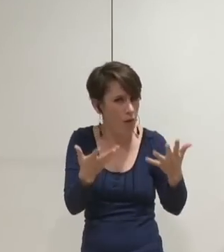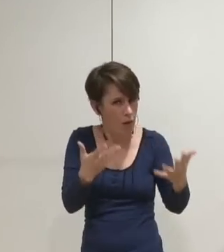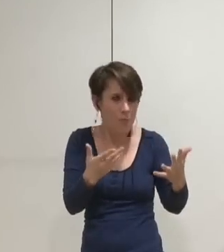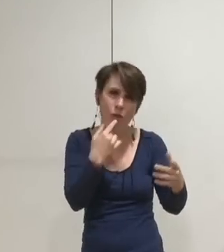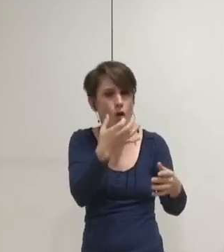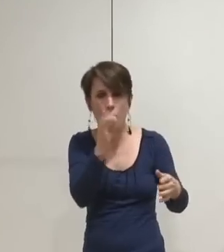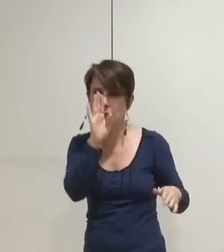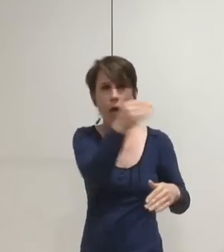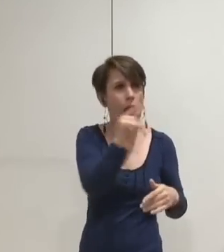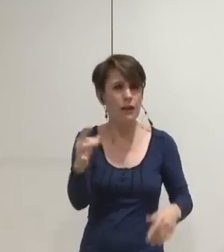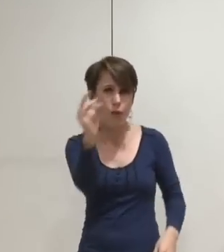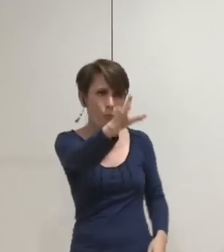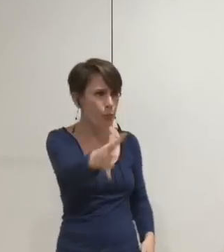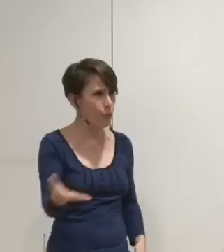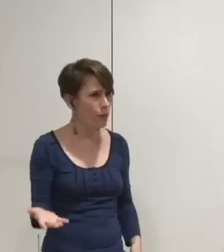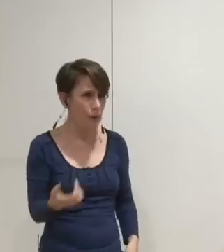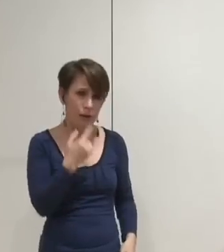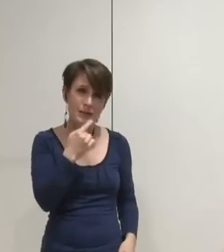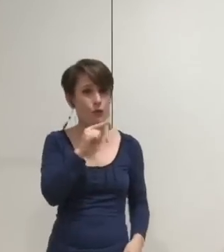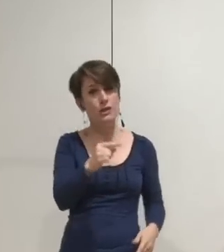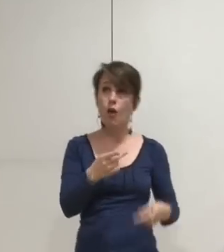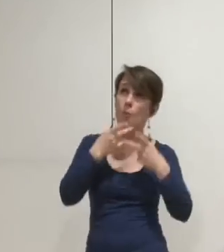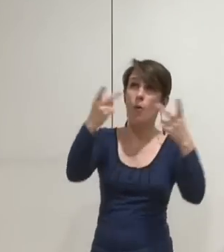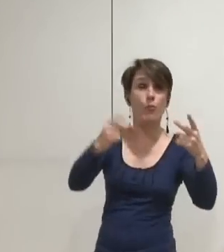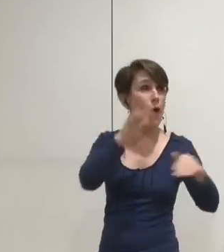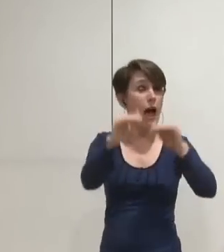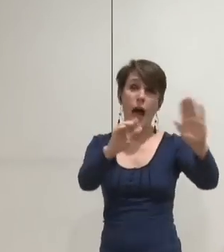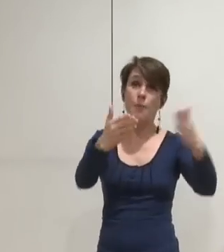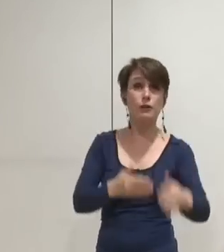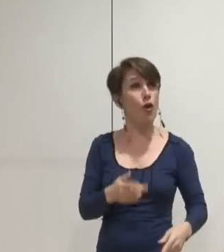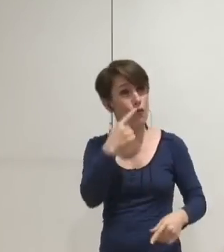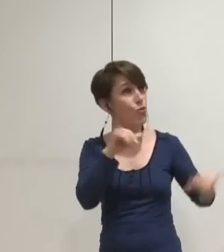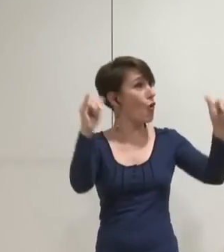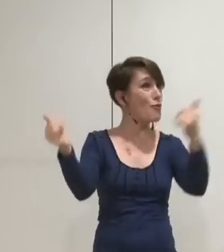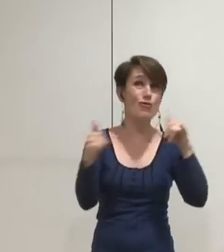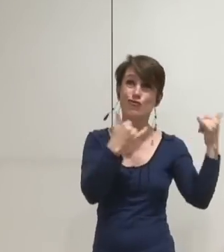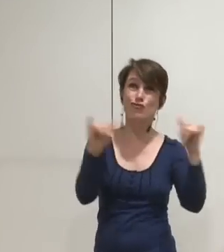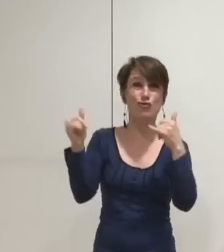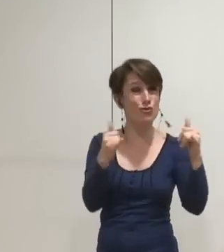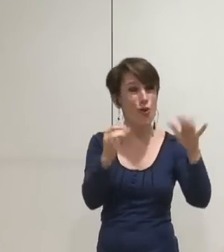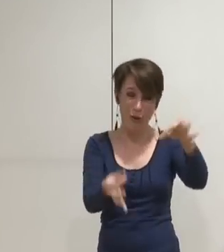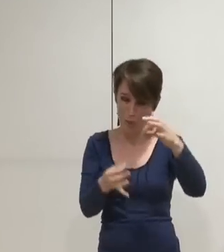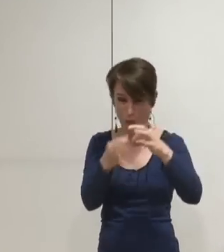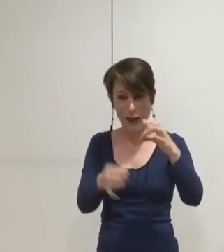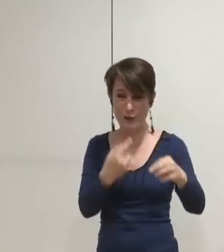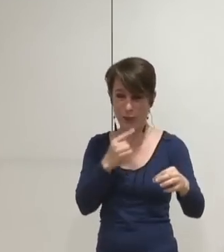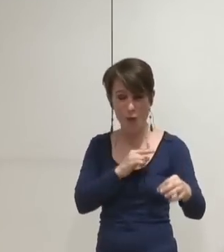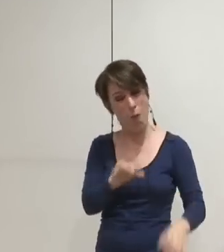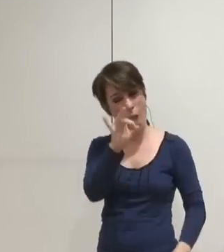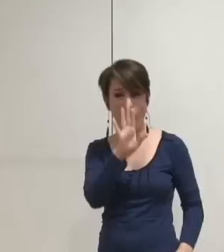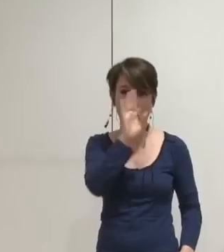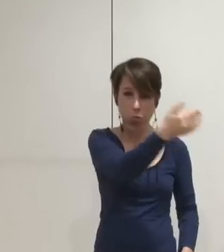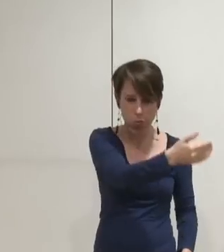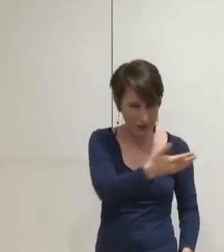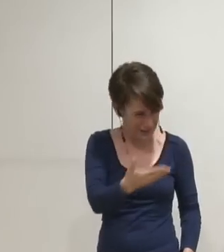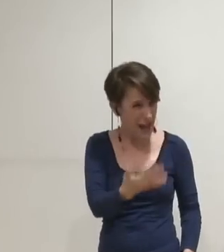renier doit-on comprendre que vous lancez des appels d'offre pour le fun renonçant à aller au bout si le résultat ne vous convient pas est-ce cela le sérieux